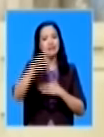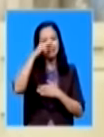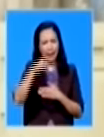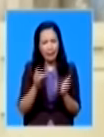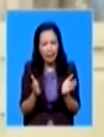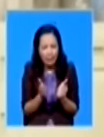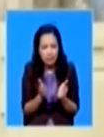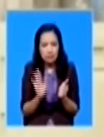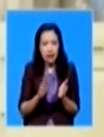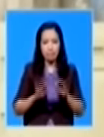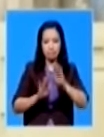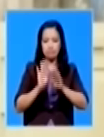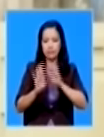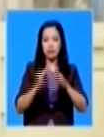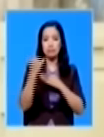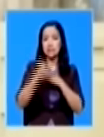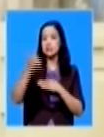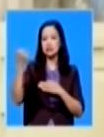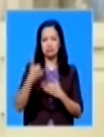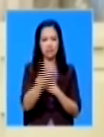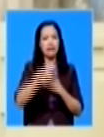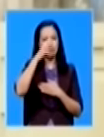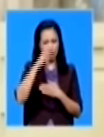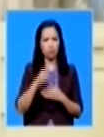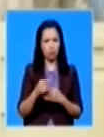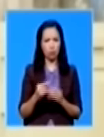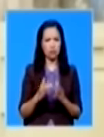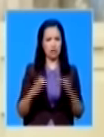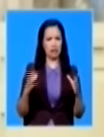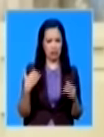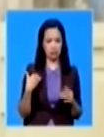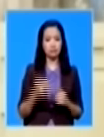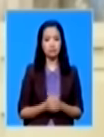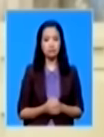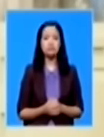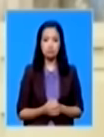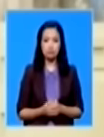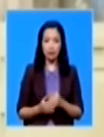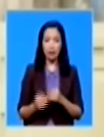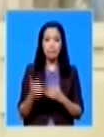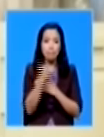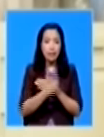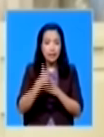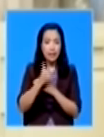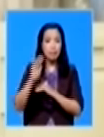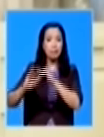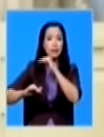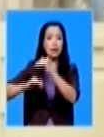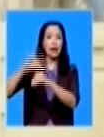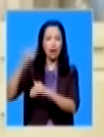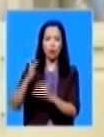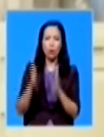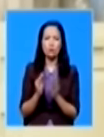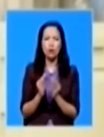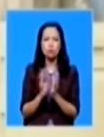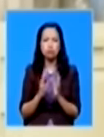ถ้าถือว่าเทียบกับประเทศอื่นนะบางคนบอกประเทศไทยทำไมไม่พัฒนาเลยก็ประเทศที่พัฒนาถ้าเล็กกว่าเราคนน้อยกว่าเราแล้วเขาคุณภ